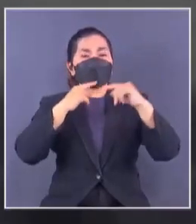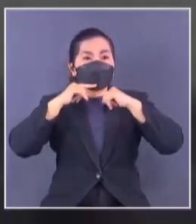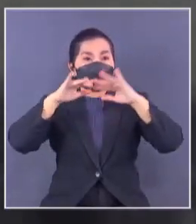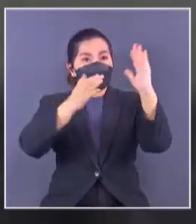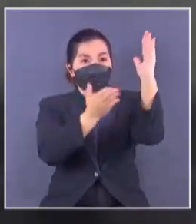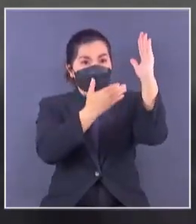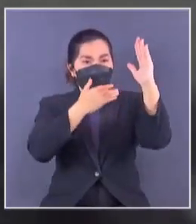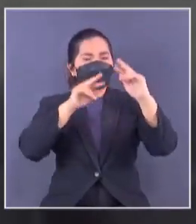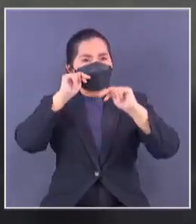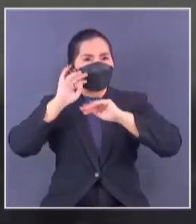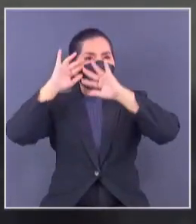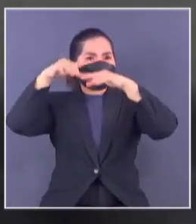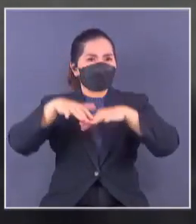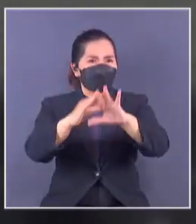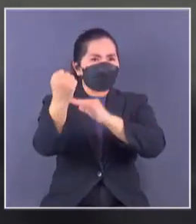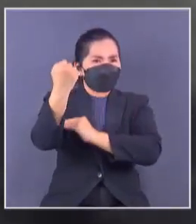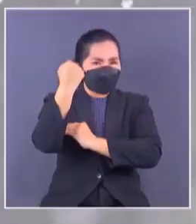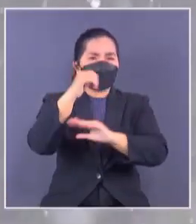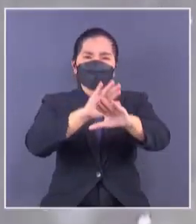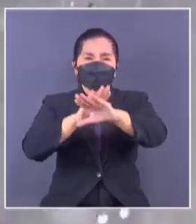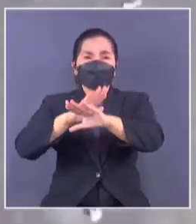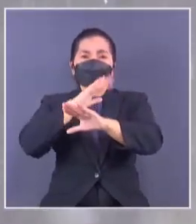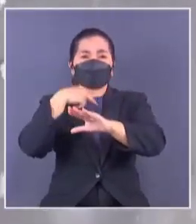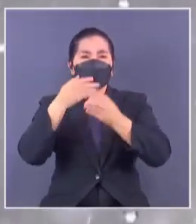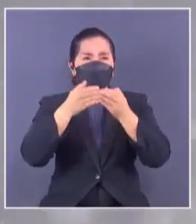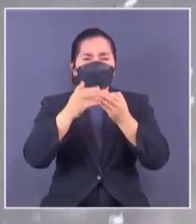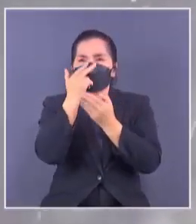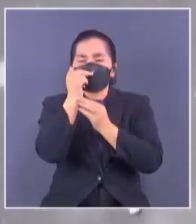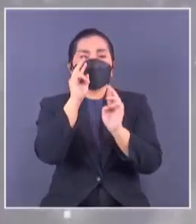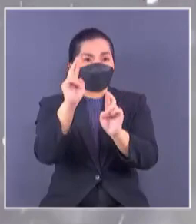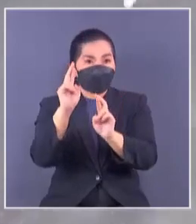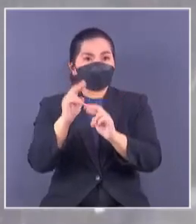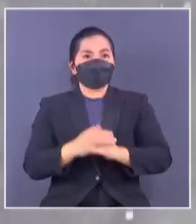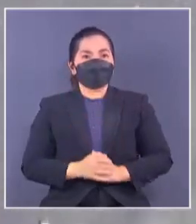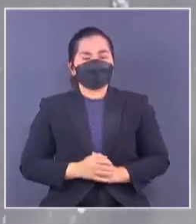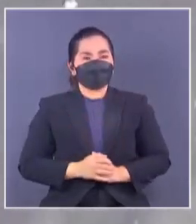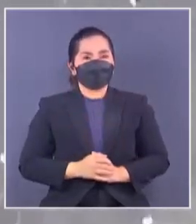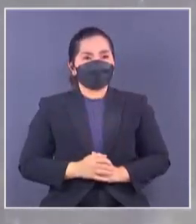อันดามันตอนบนยังคงมีกำลังแรงครับก็ขอให้ชาวเรือเดินเรือด้วยความระมัดระวังนะครับ